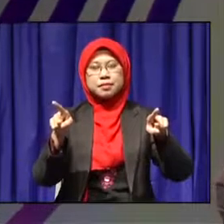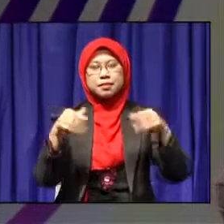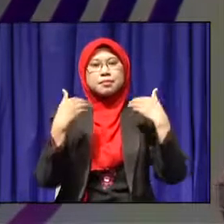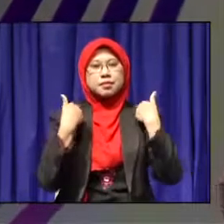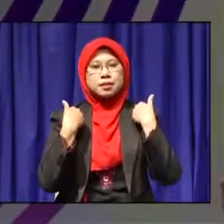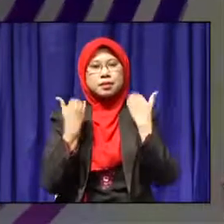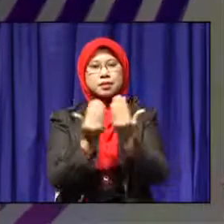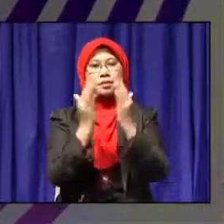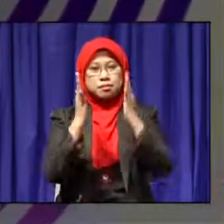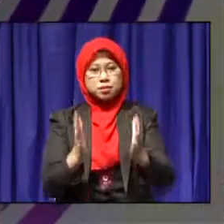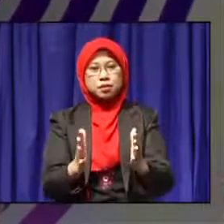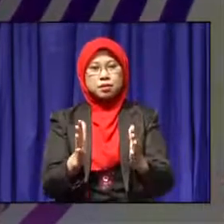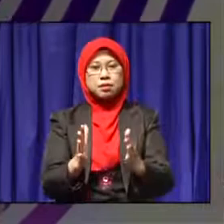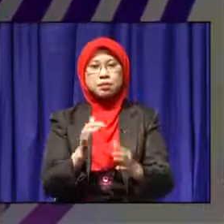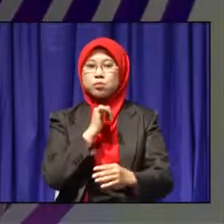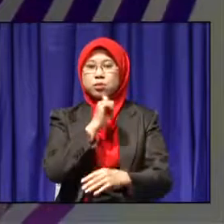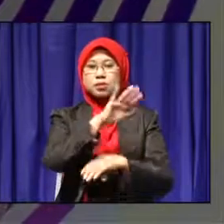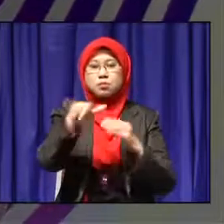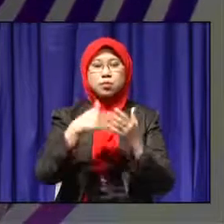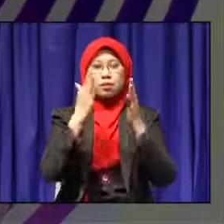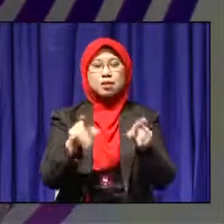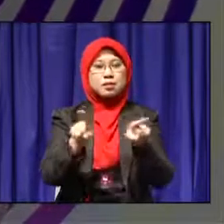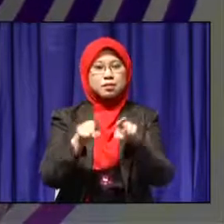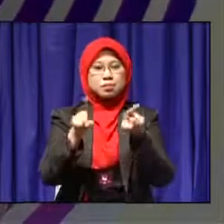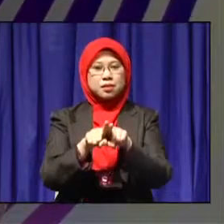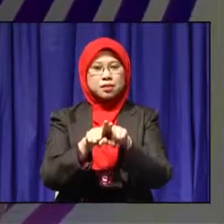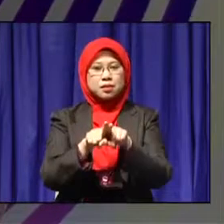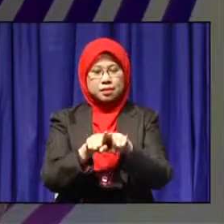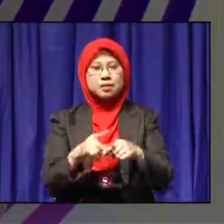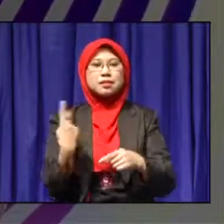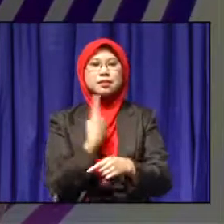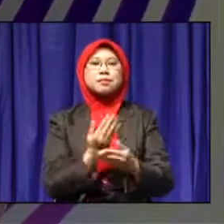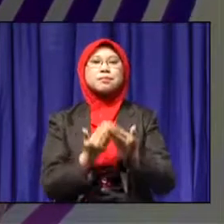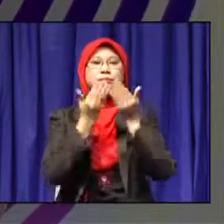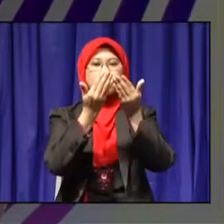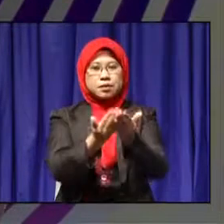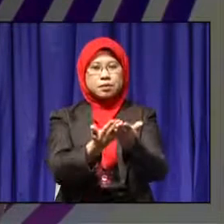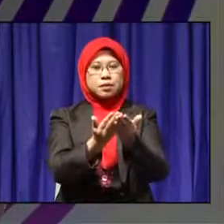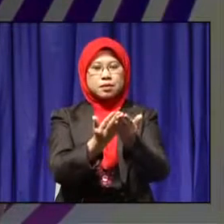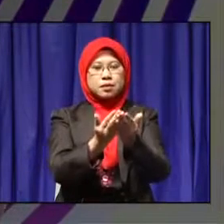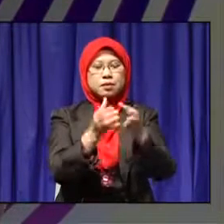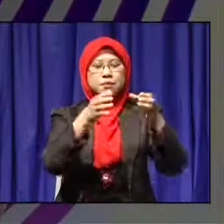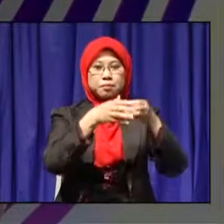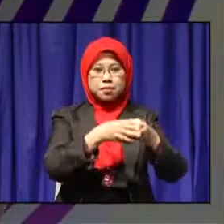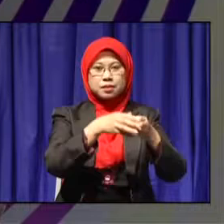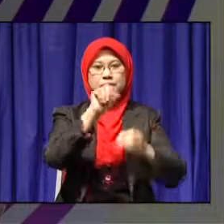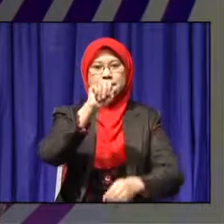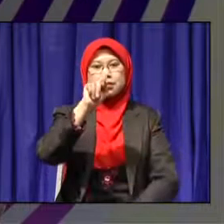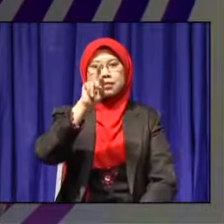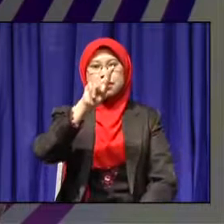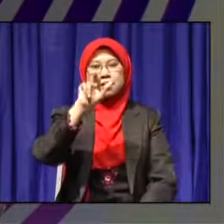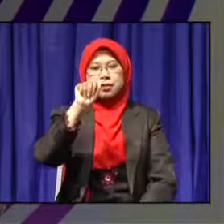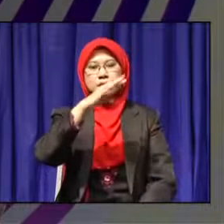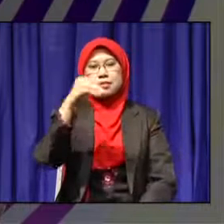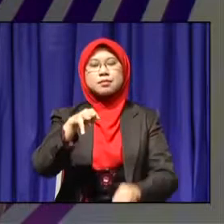pada murid kita tidak semua sama jadi kita tawarkan juga because sastra dan kemanusiaannya